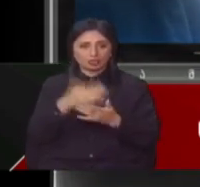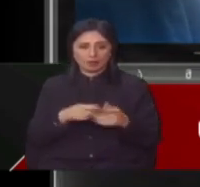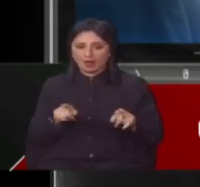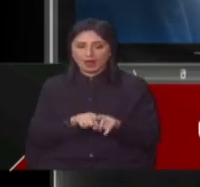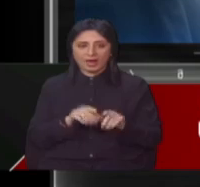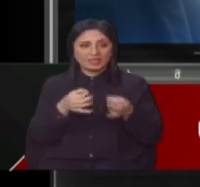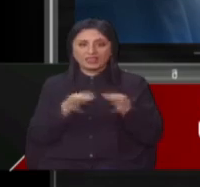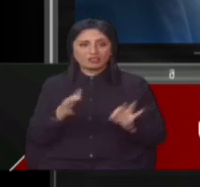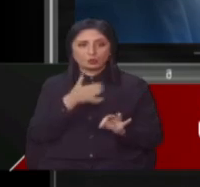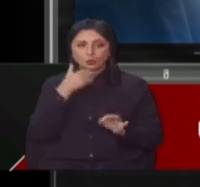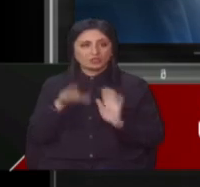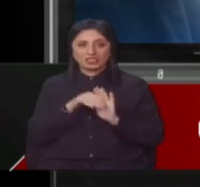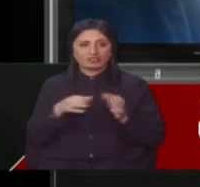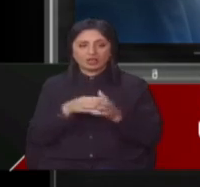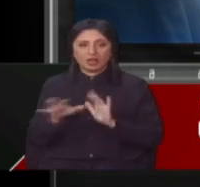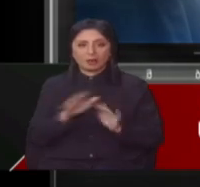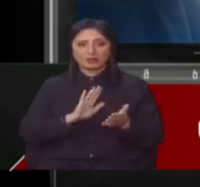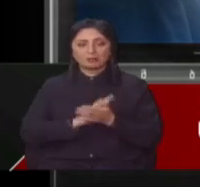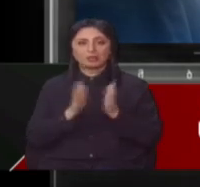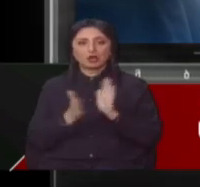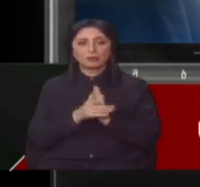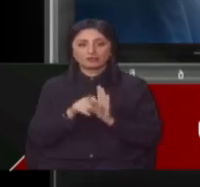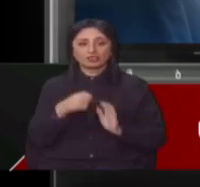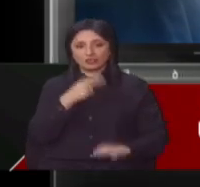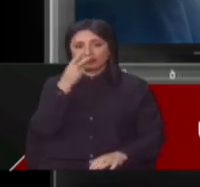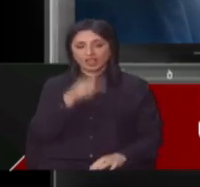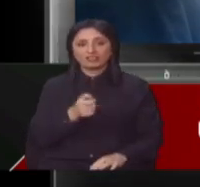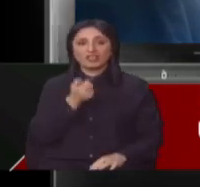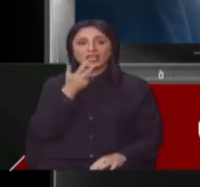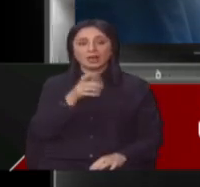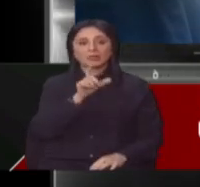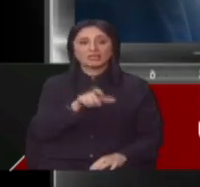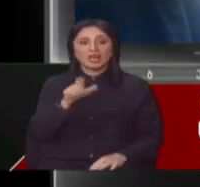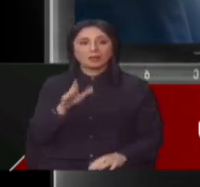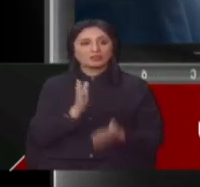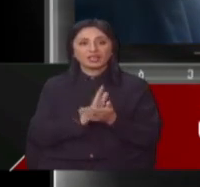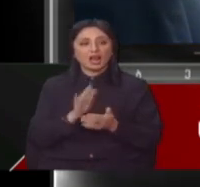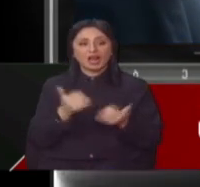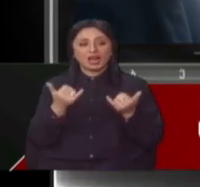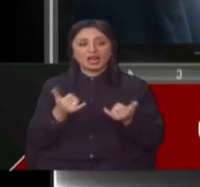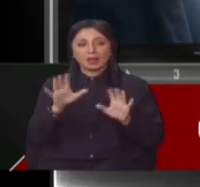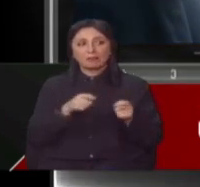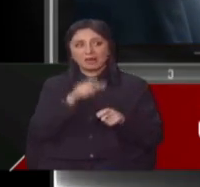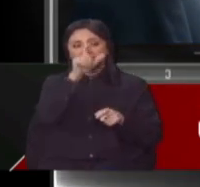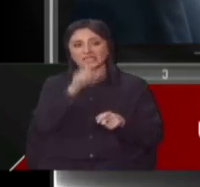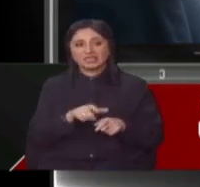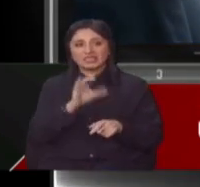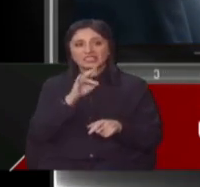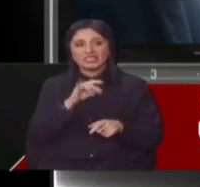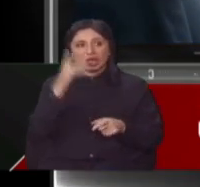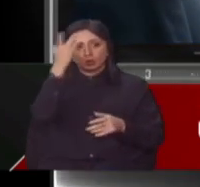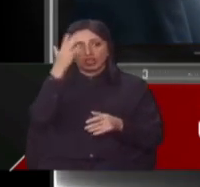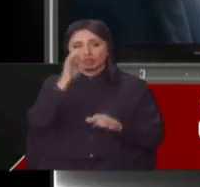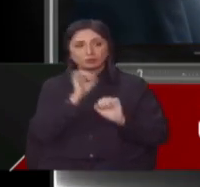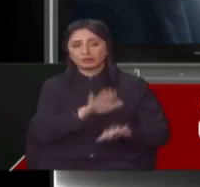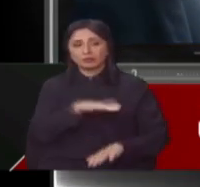Aseti aratawi supali saarcheuno kampaniis pirobebshits ki chven ukhedavt ramdeni adamiani ar aris amjamindeli prezidentis Sandus